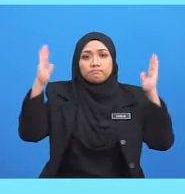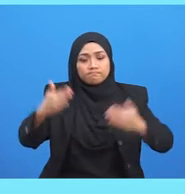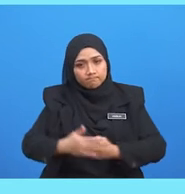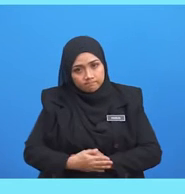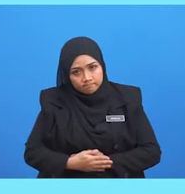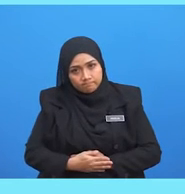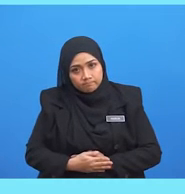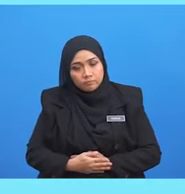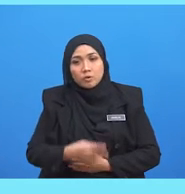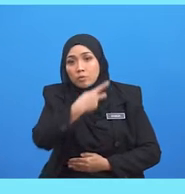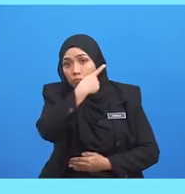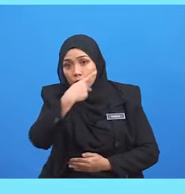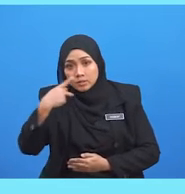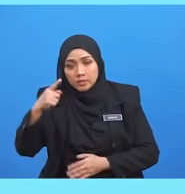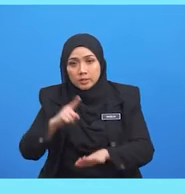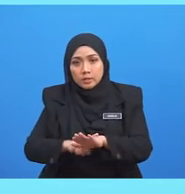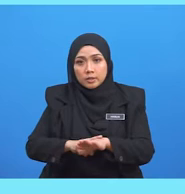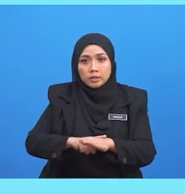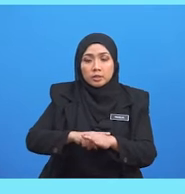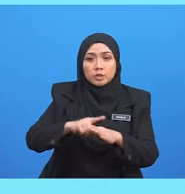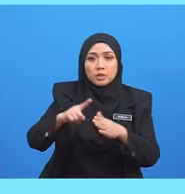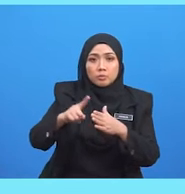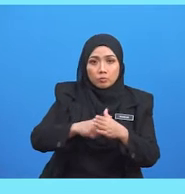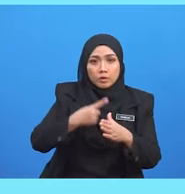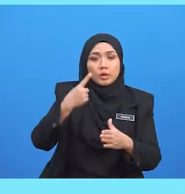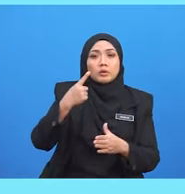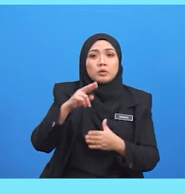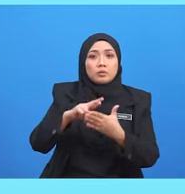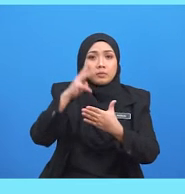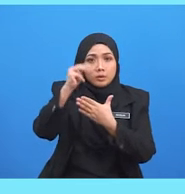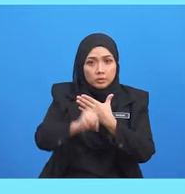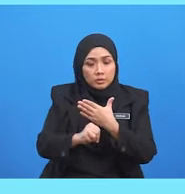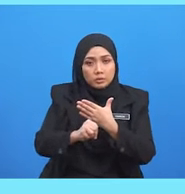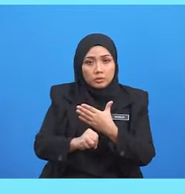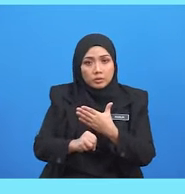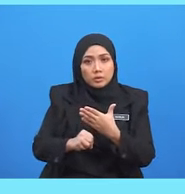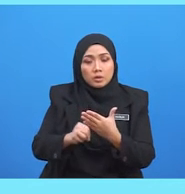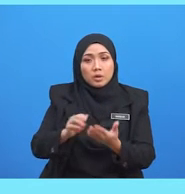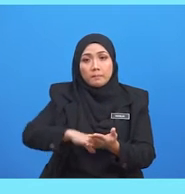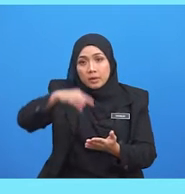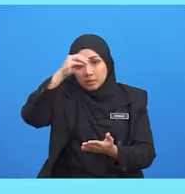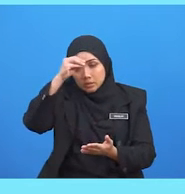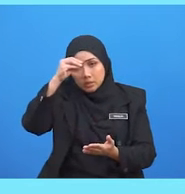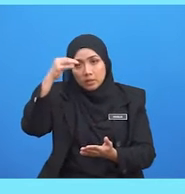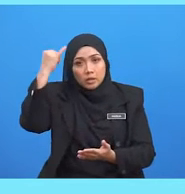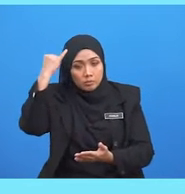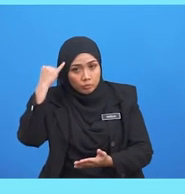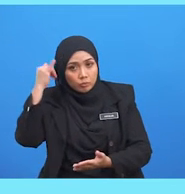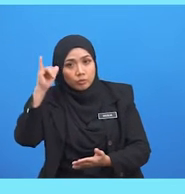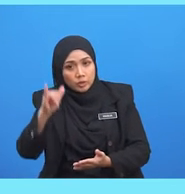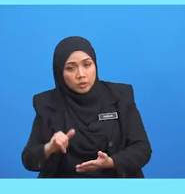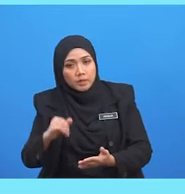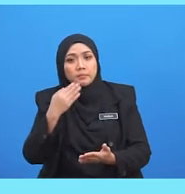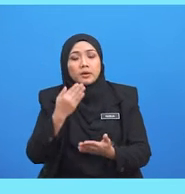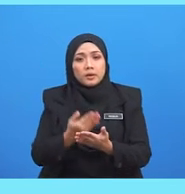fardu, berpuasa di bulan Ramadan dan menuntut ilmu yang berfaedah untuk diri,